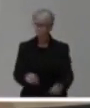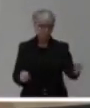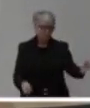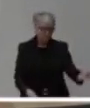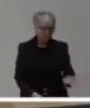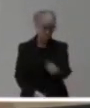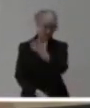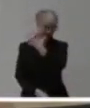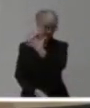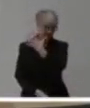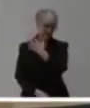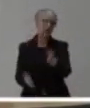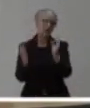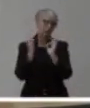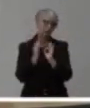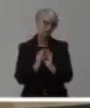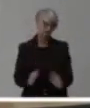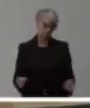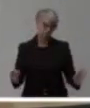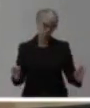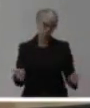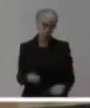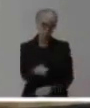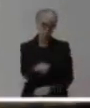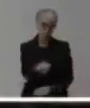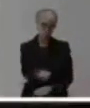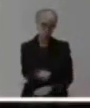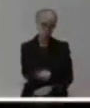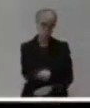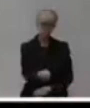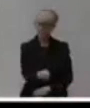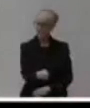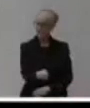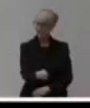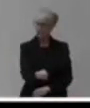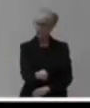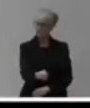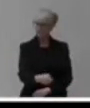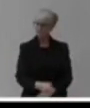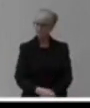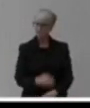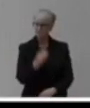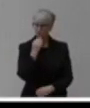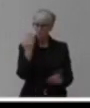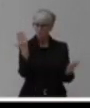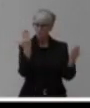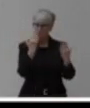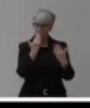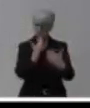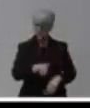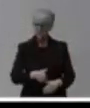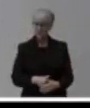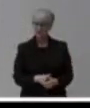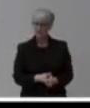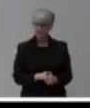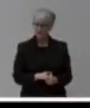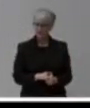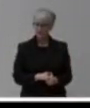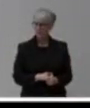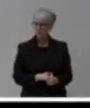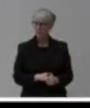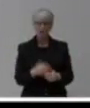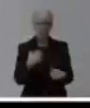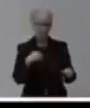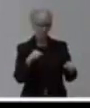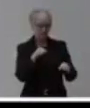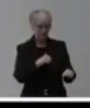Slide. Esatto, slide, telecomando, spero di riuscire a usarlo bene. Buonasera a tutti, sono il